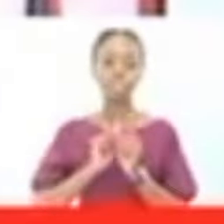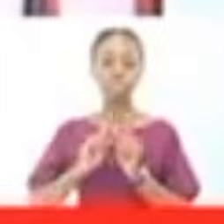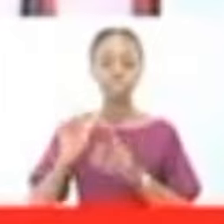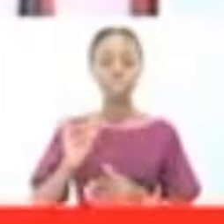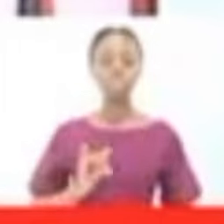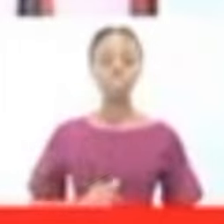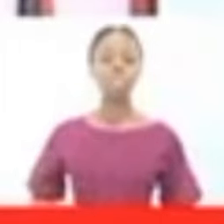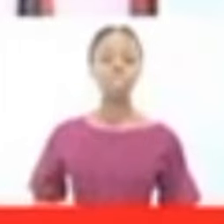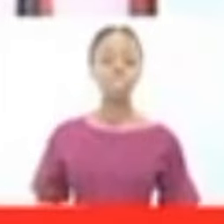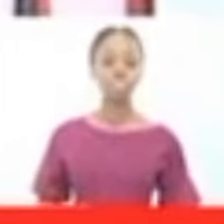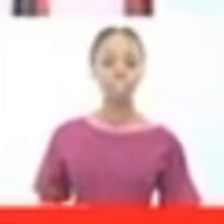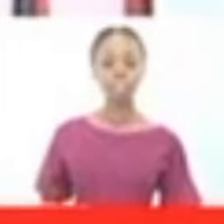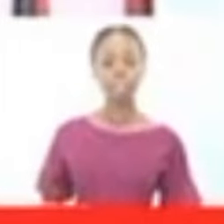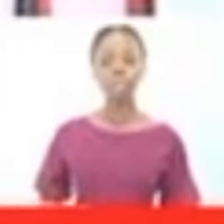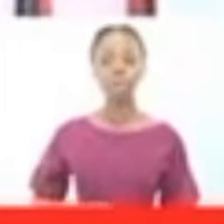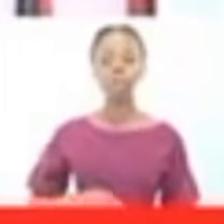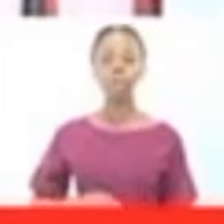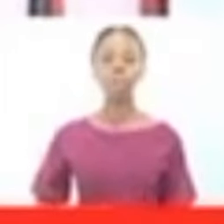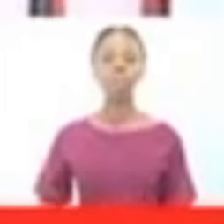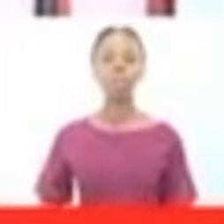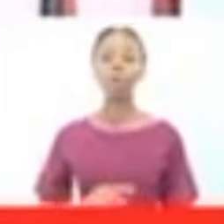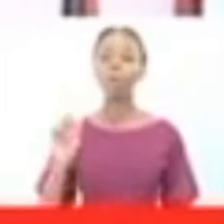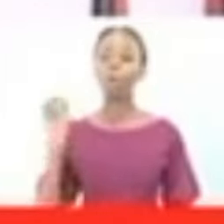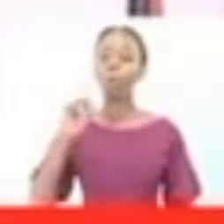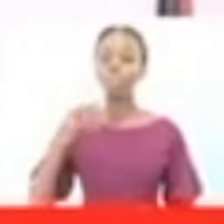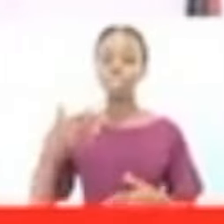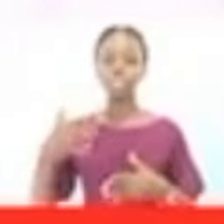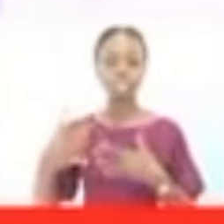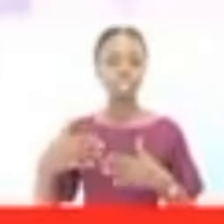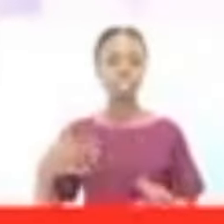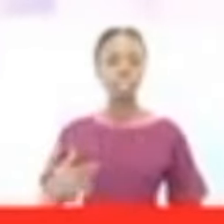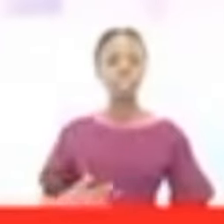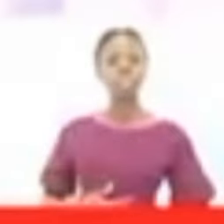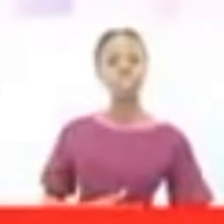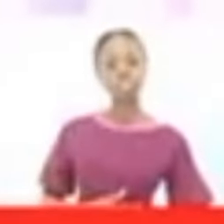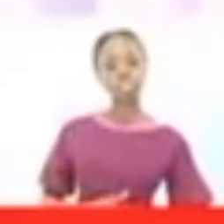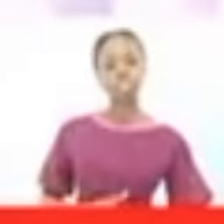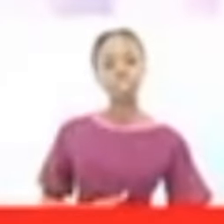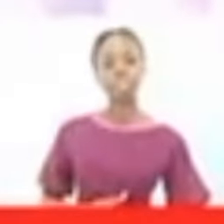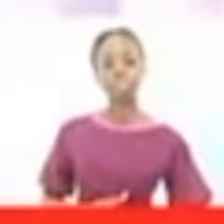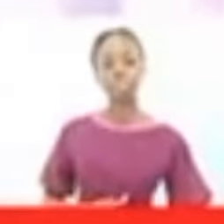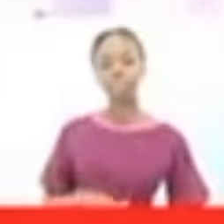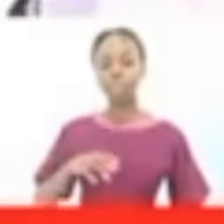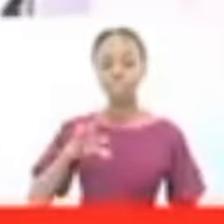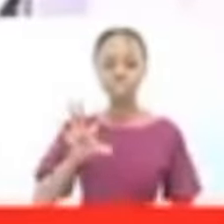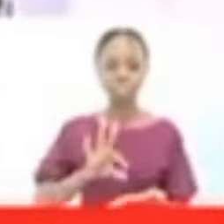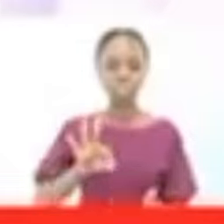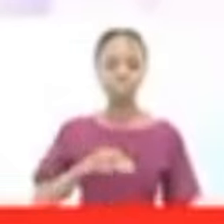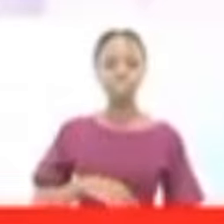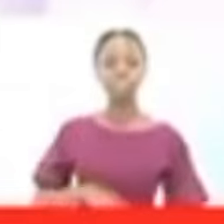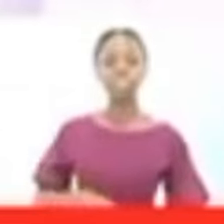Namalizia kwa kusema all these things are spiritual,